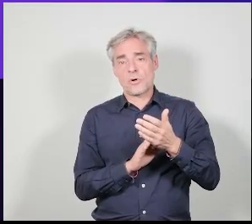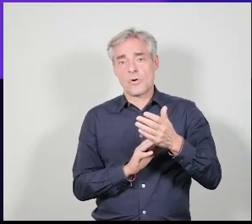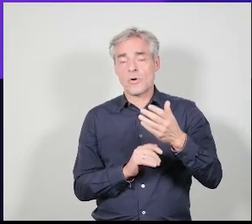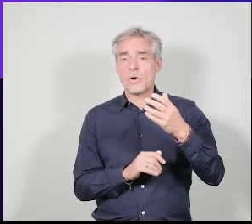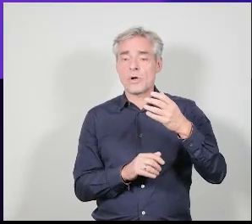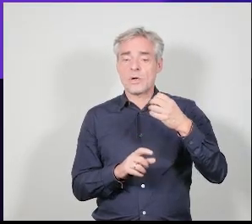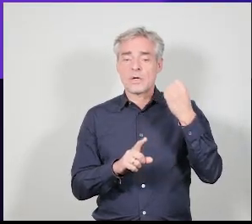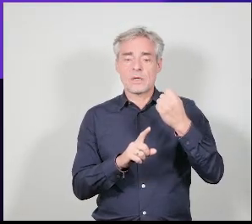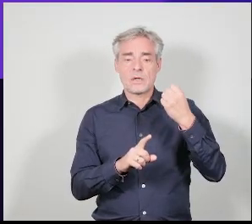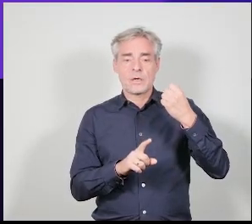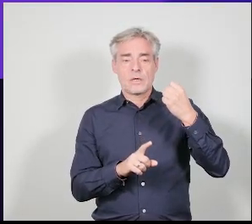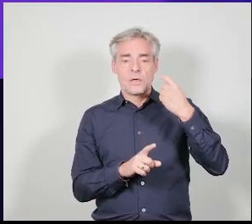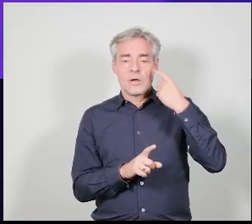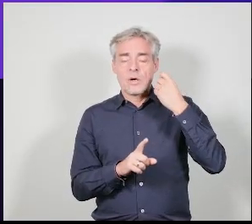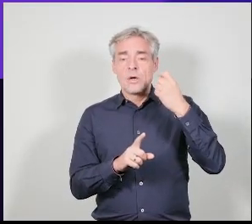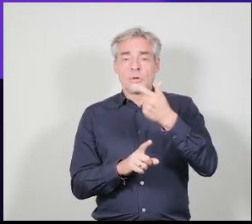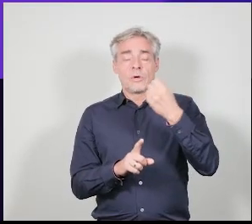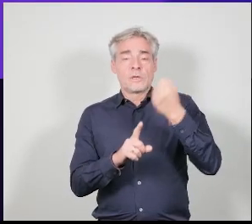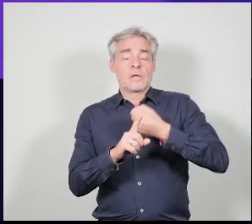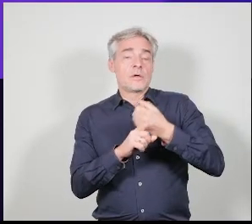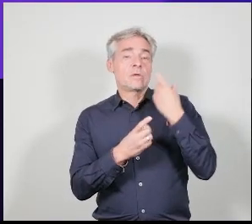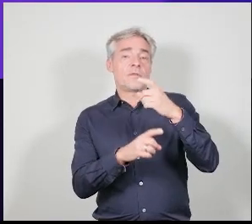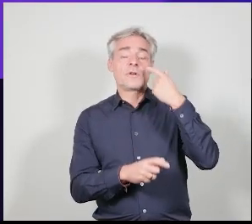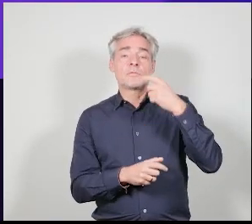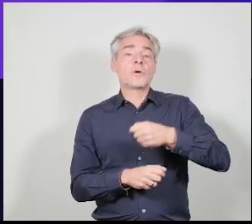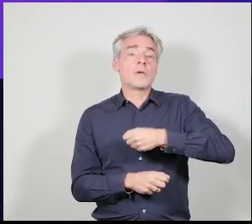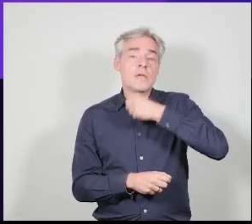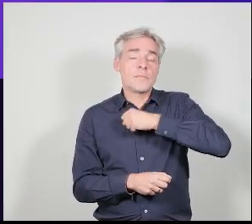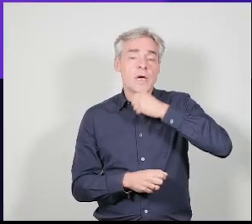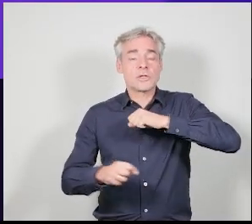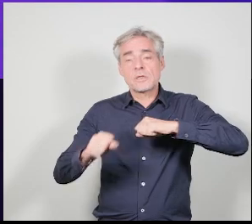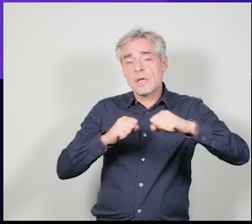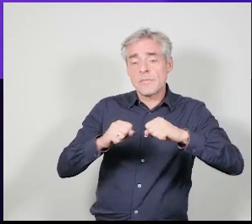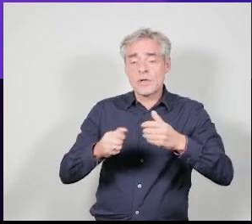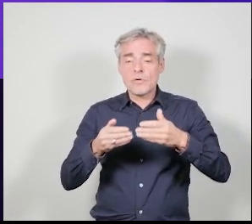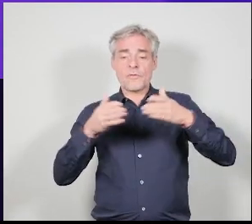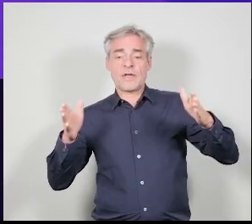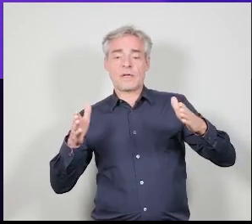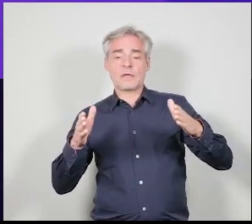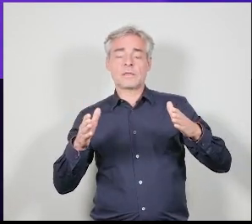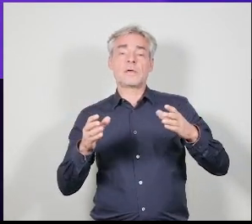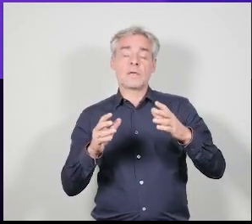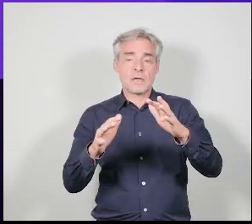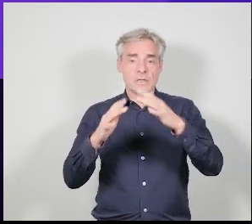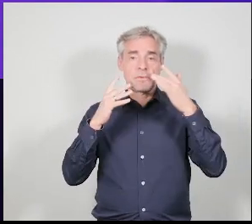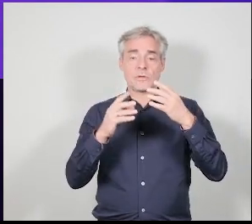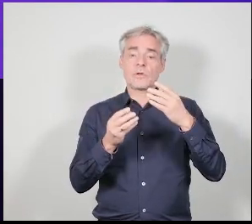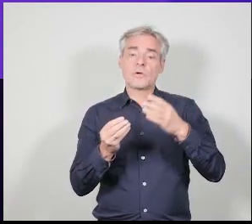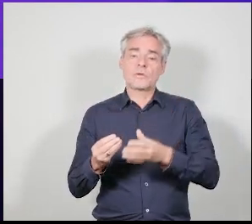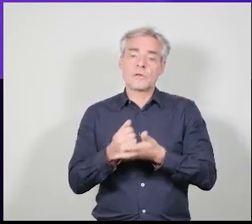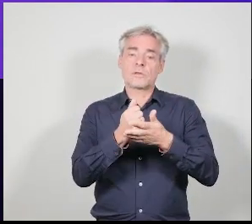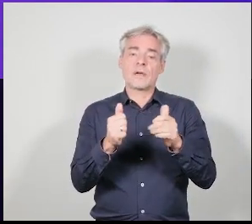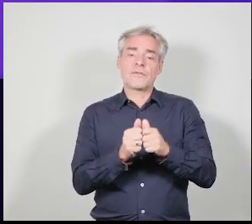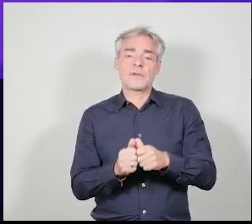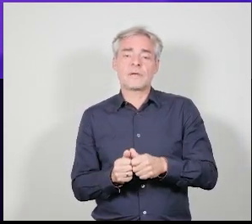qui se bat à la fois pour la défense d'une représentation du grand âge dynamique, ouverte et inspirante, et qui le porte auprès